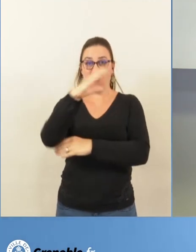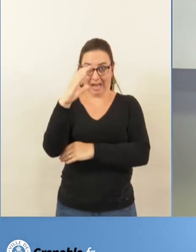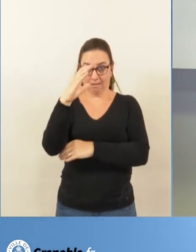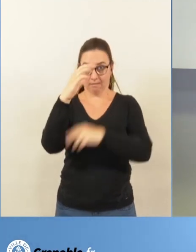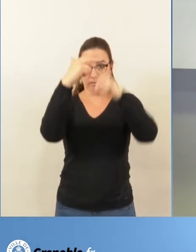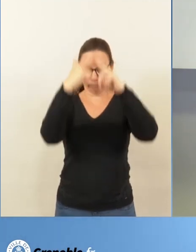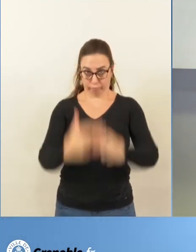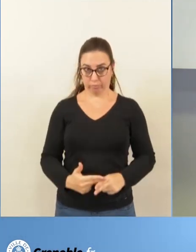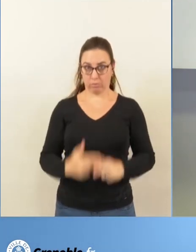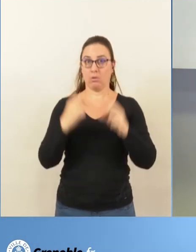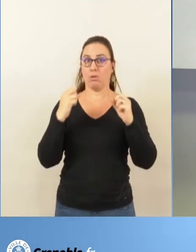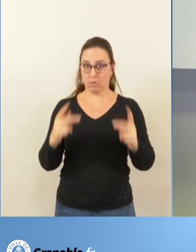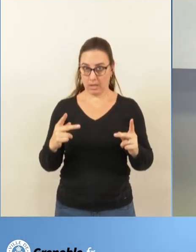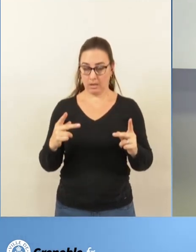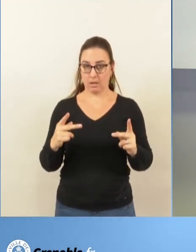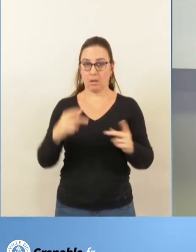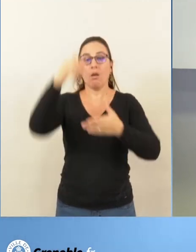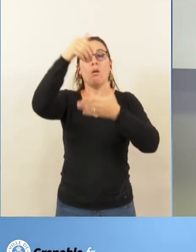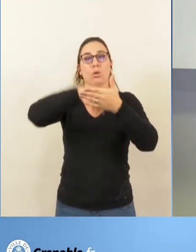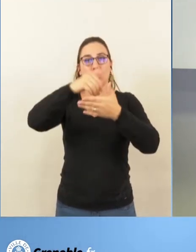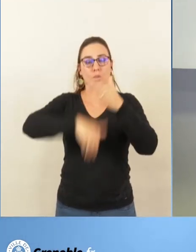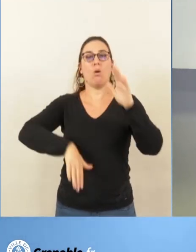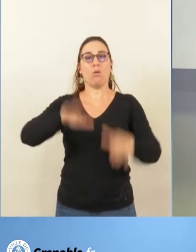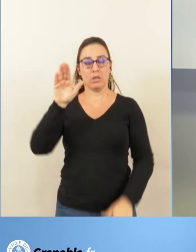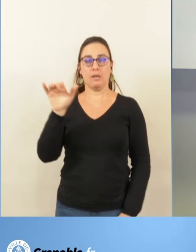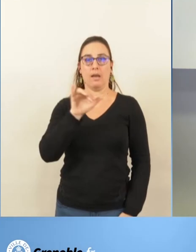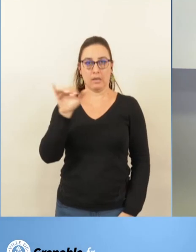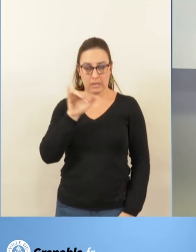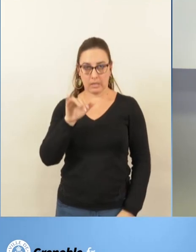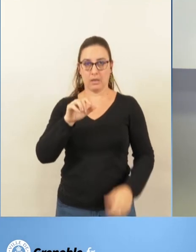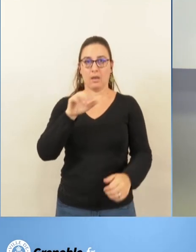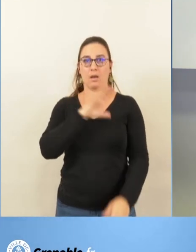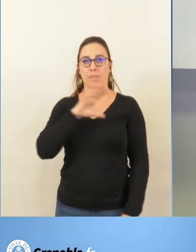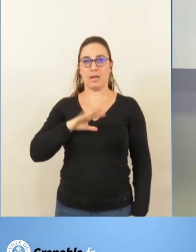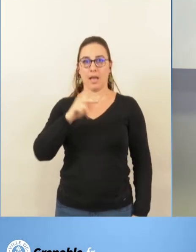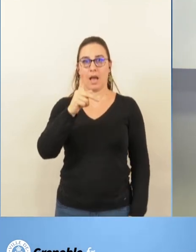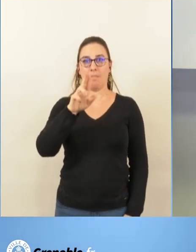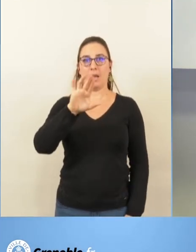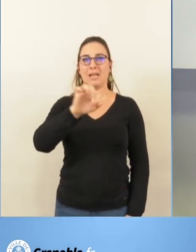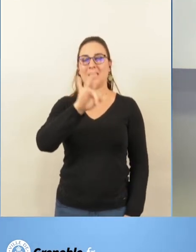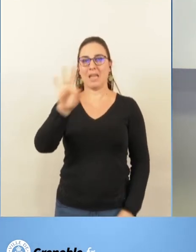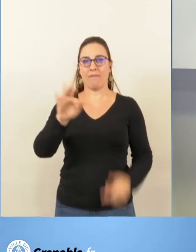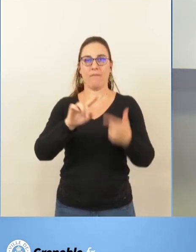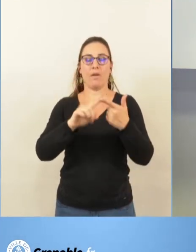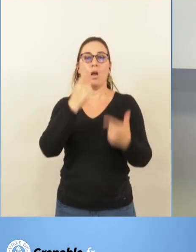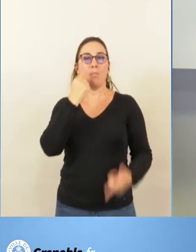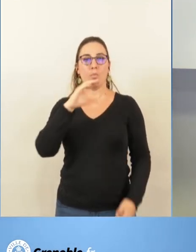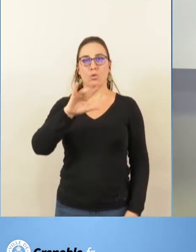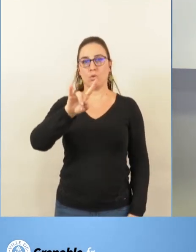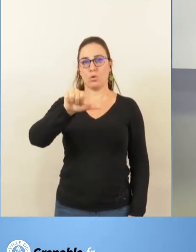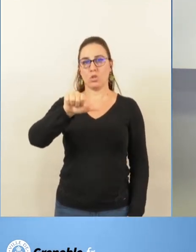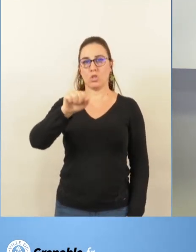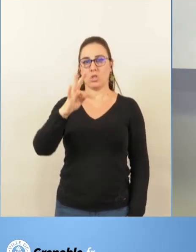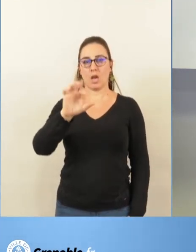d'accord elle comporte les candidats suivants madame Krief et Monsieur Chastanier